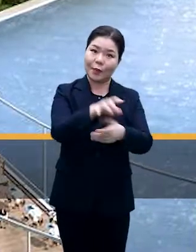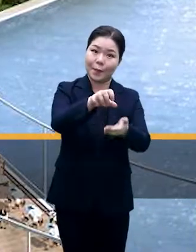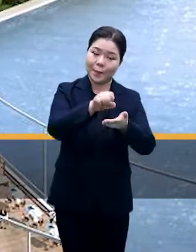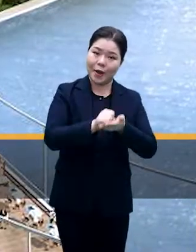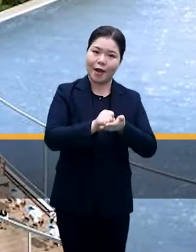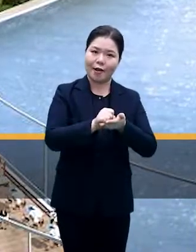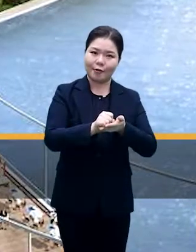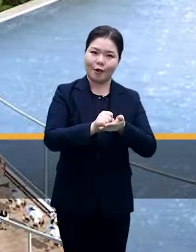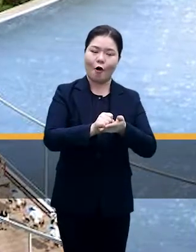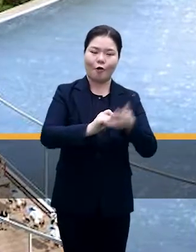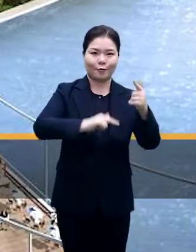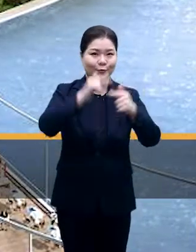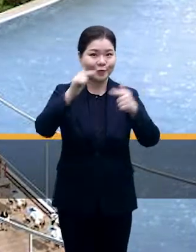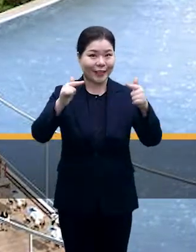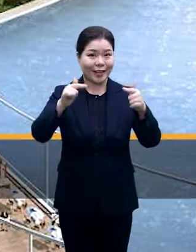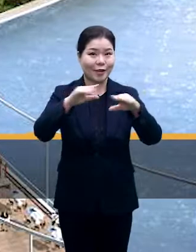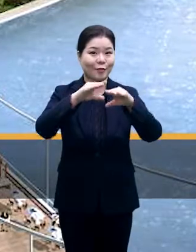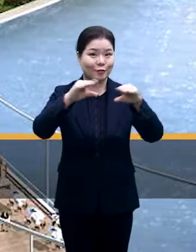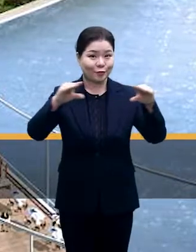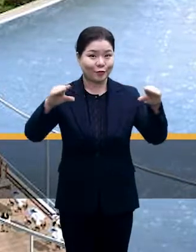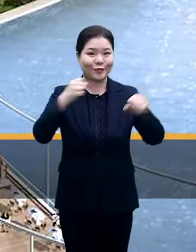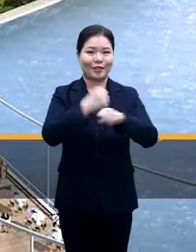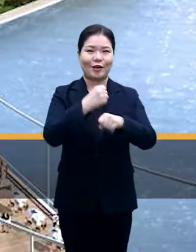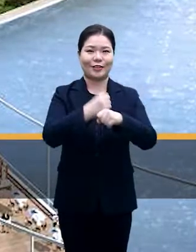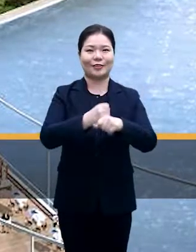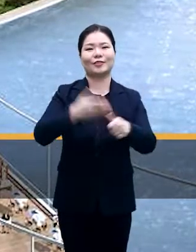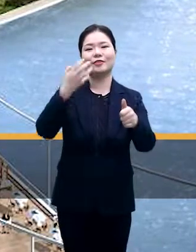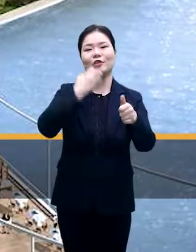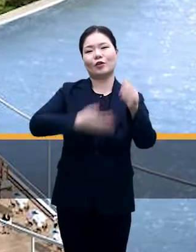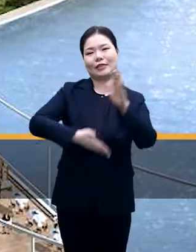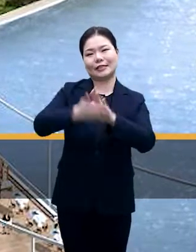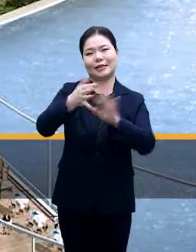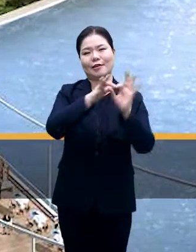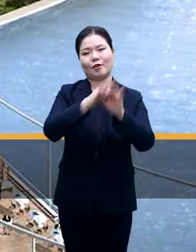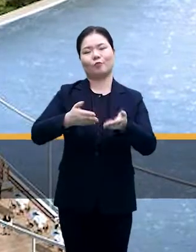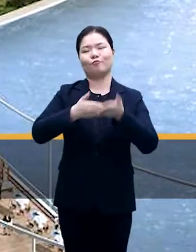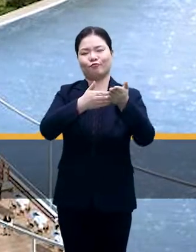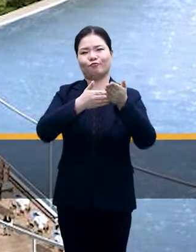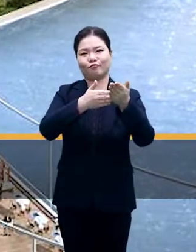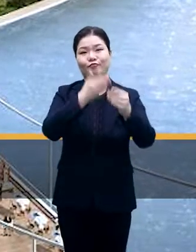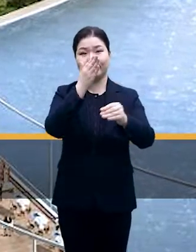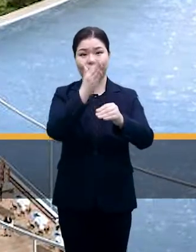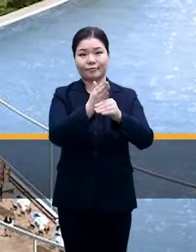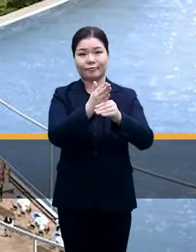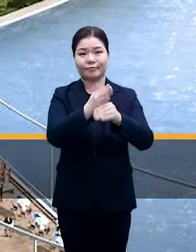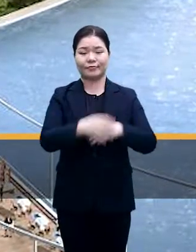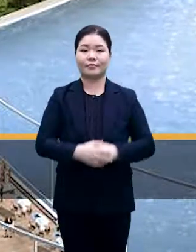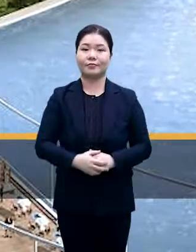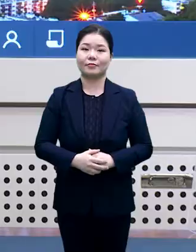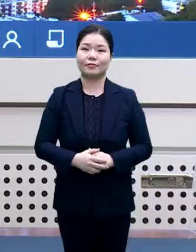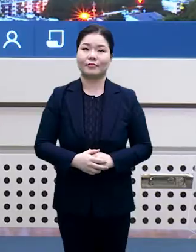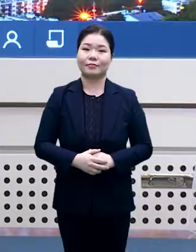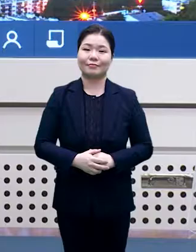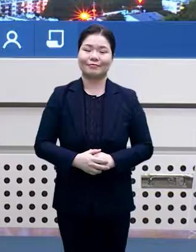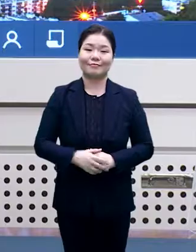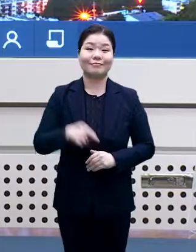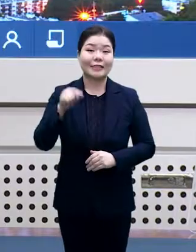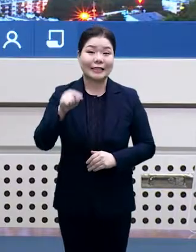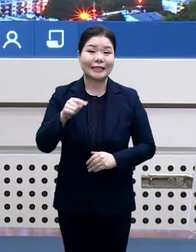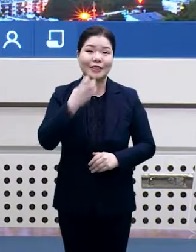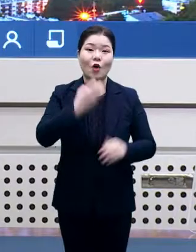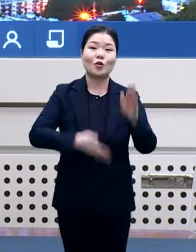반영한 유연한 높이 기준을 마련해 줄 것을 서울시에 지속적으로 건의하고 있습니다. 네,